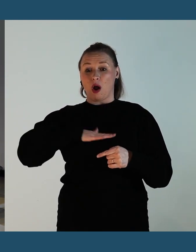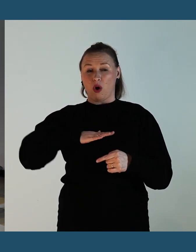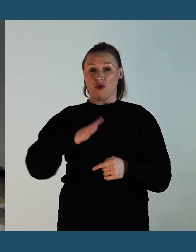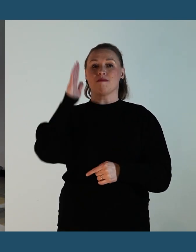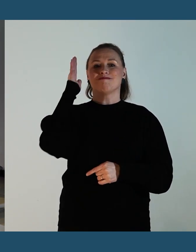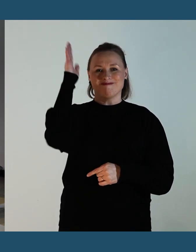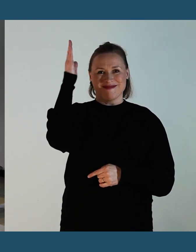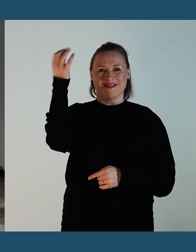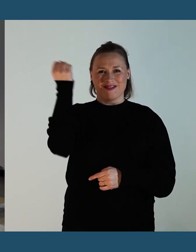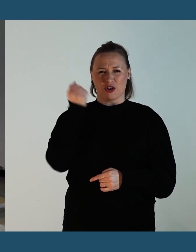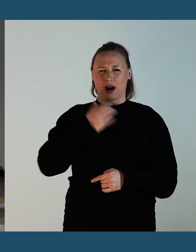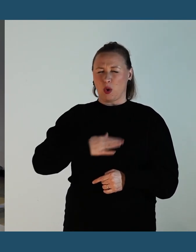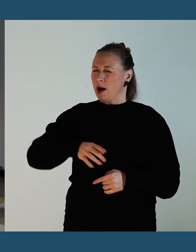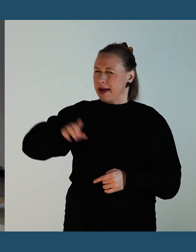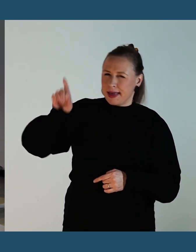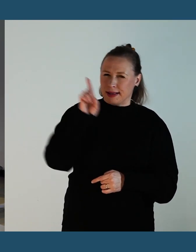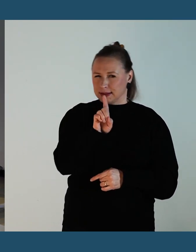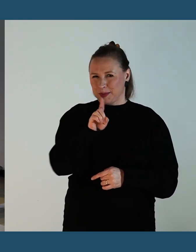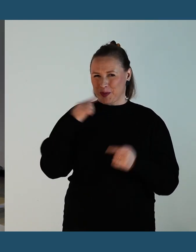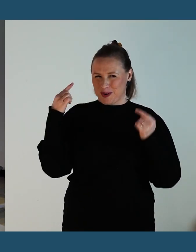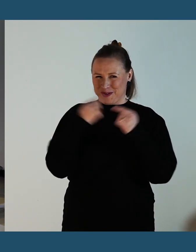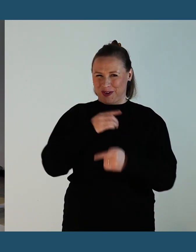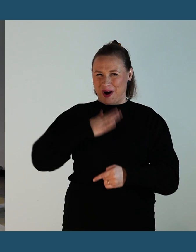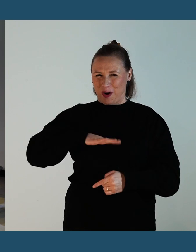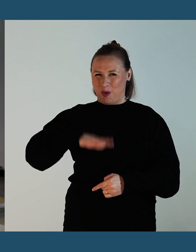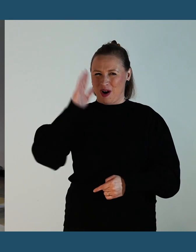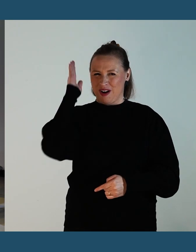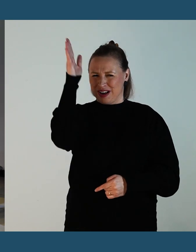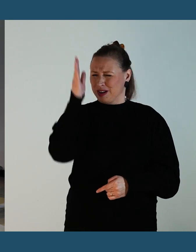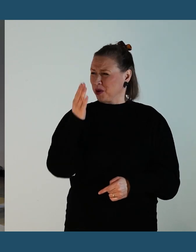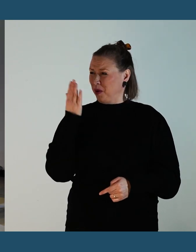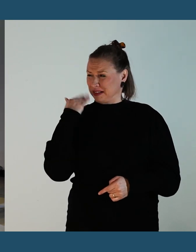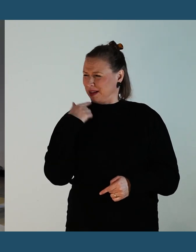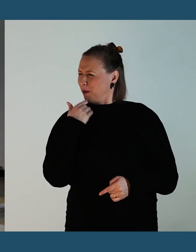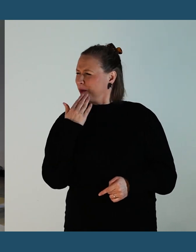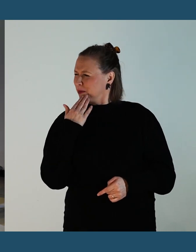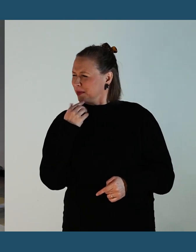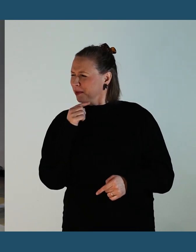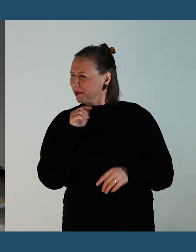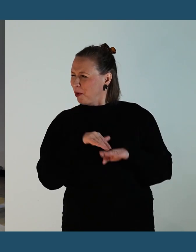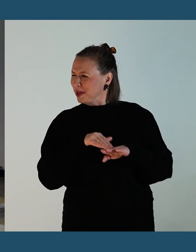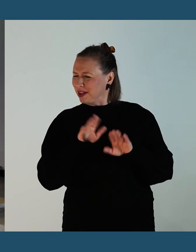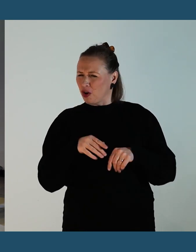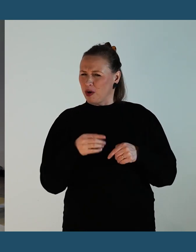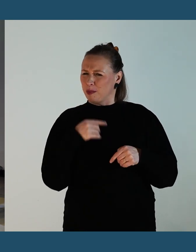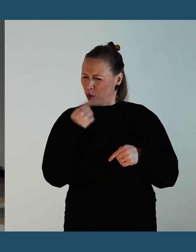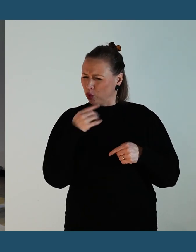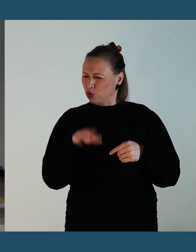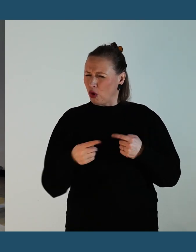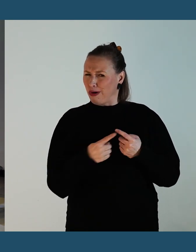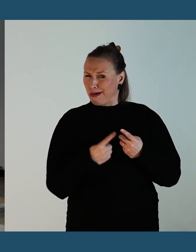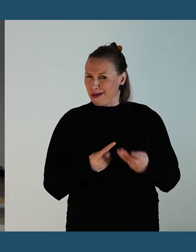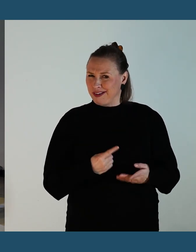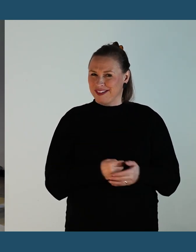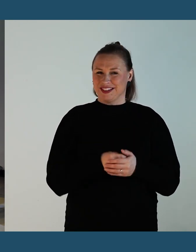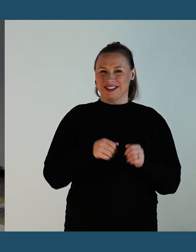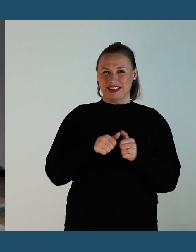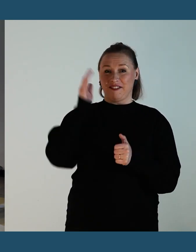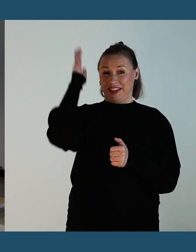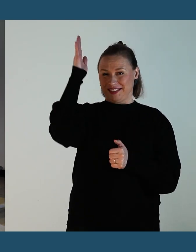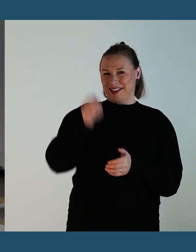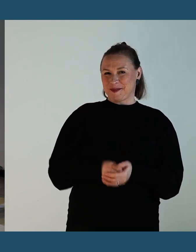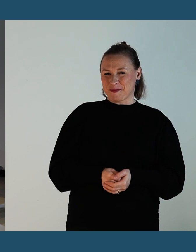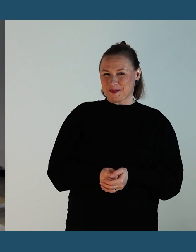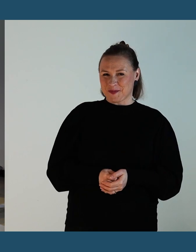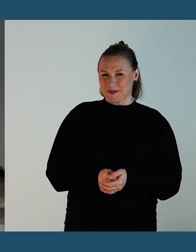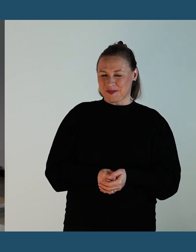jos haluaa päästä ensimmäisenä vastaamaan, kun puhuttiin täällä Pajatson tyhjentämisestä. Sitten vielä toinen